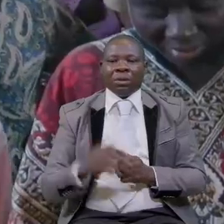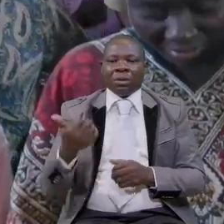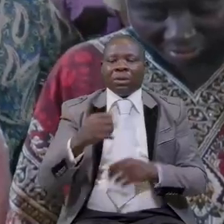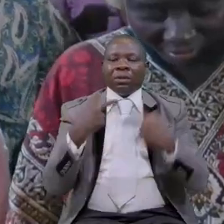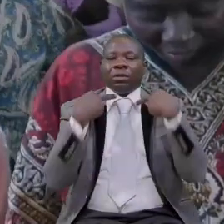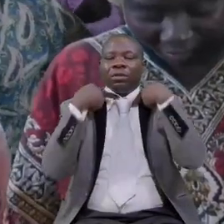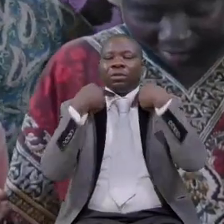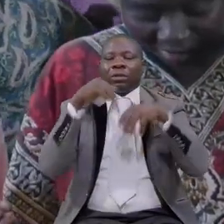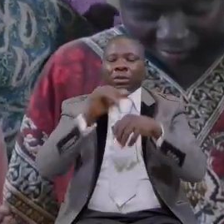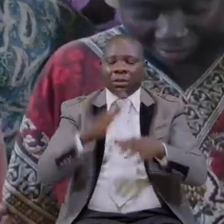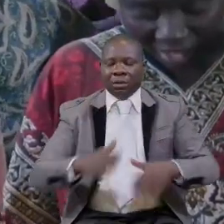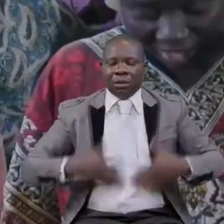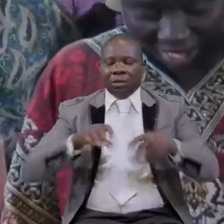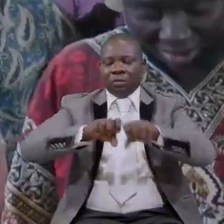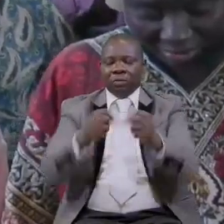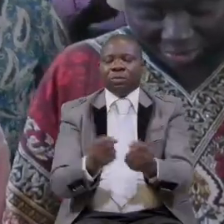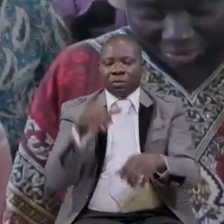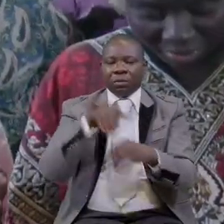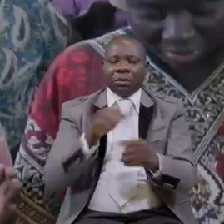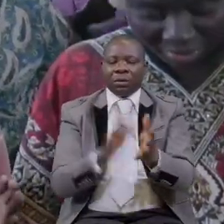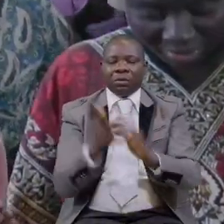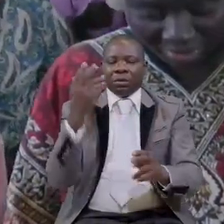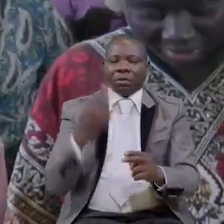Tout joug de ta vie brisé.